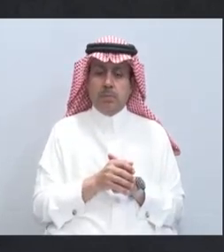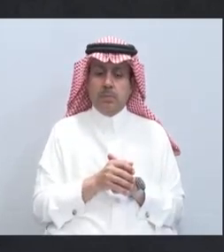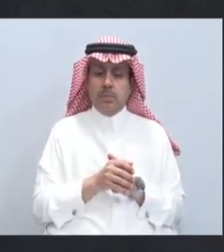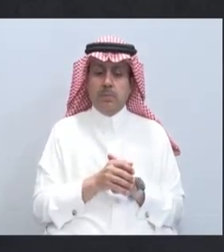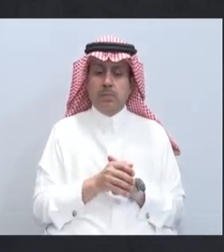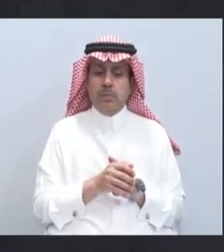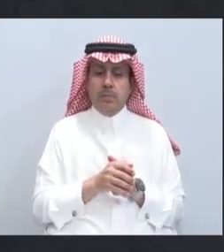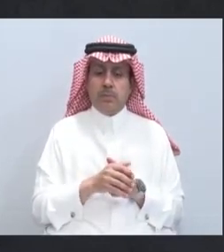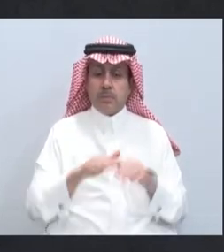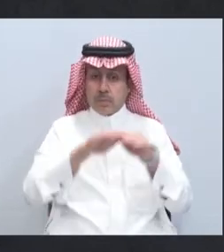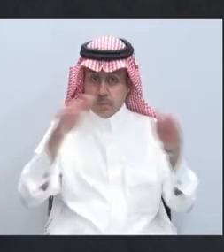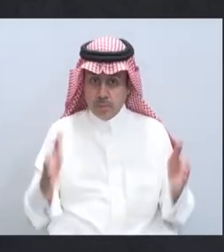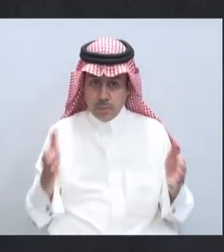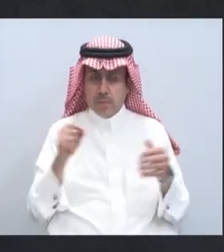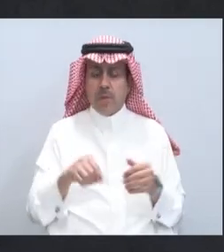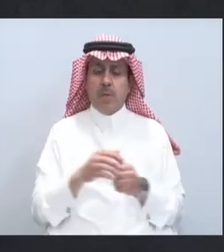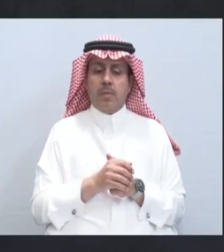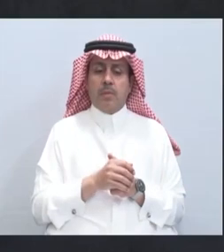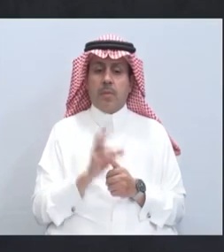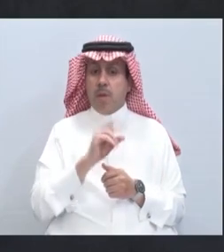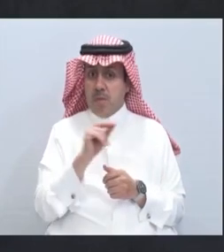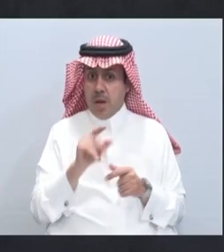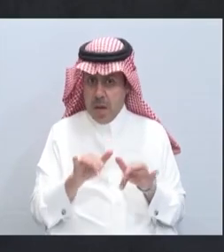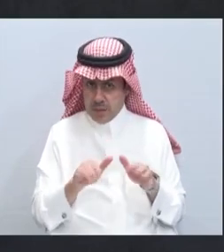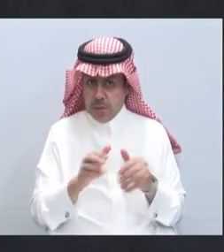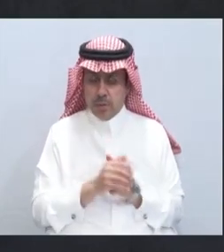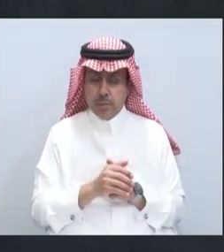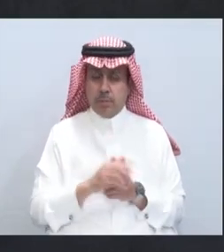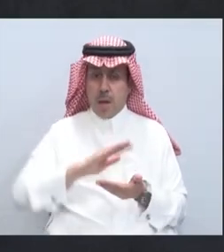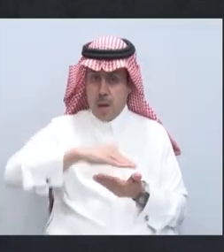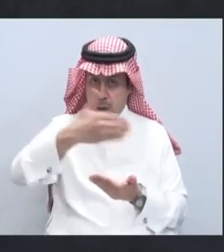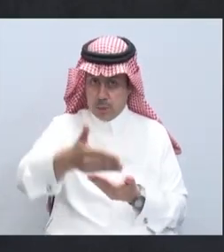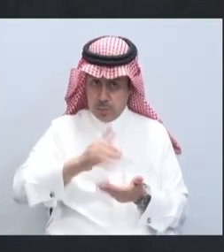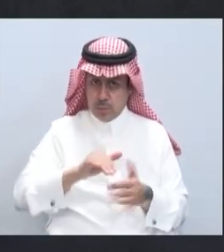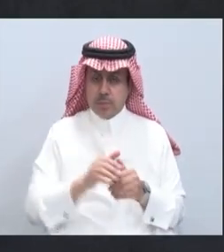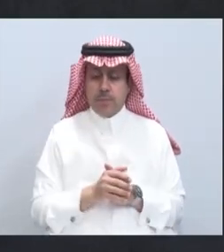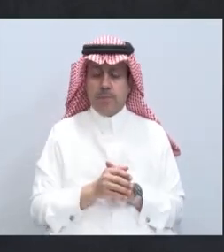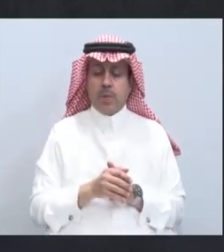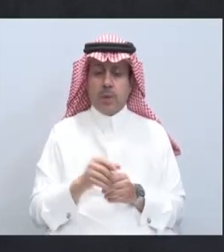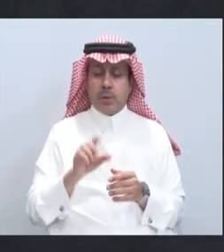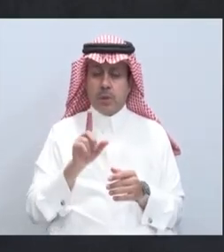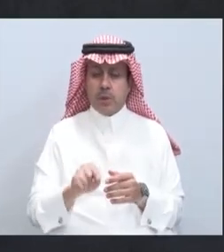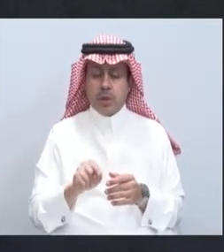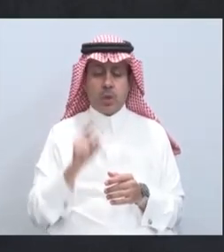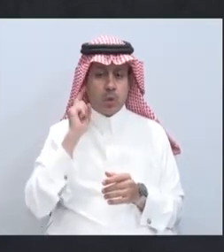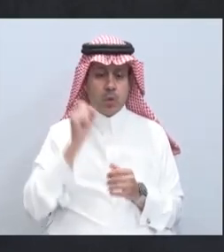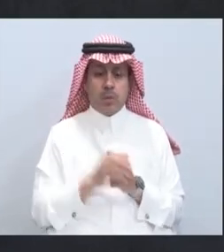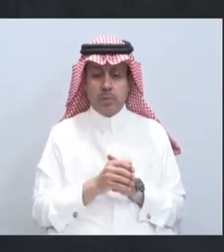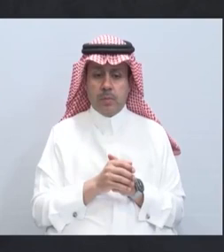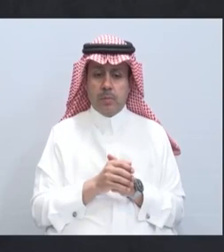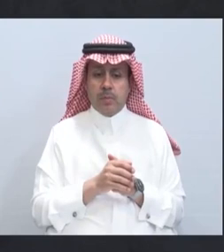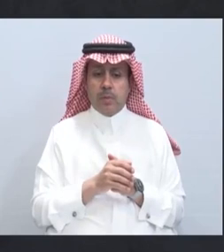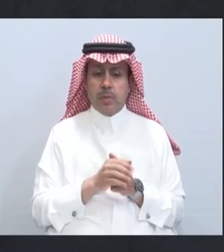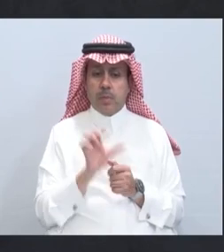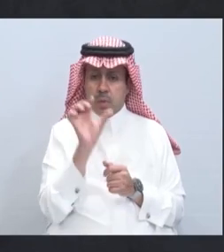ممتاز الاجهزه هي من ضمنها كالتي هي الحاسب الالي ايضا كالمسجل الصوتي ايضا مصغرات الفلميه